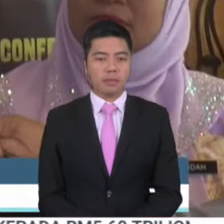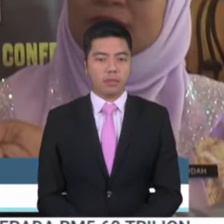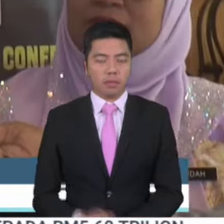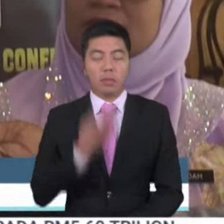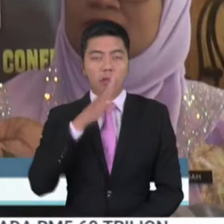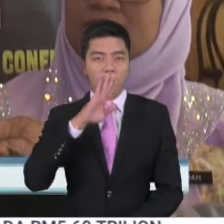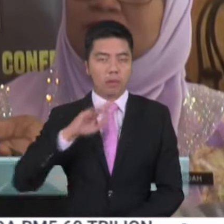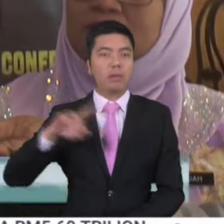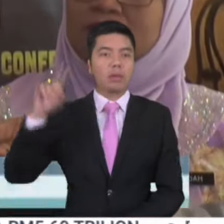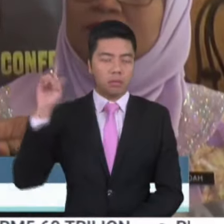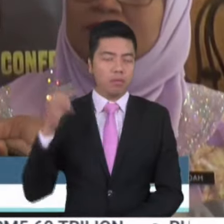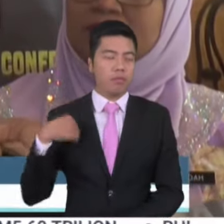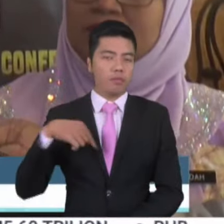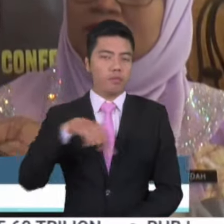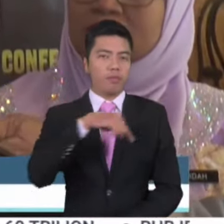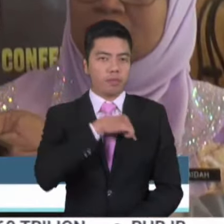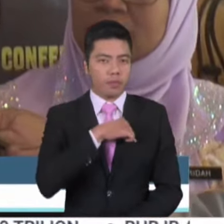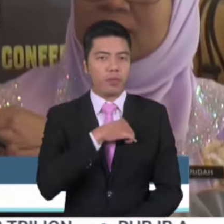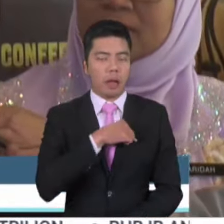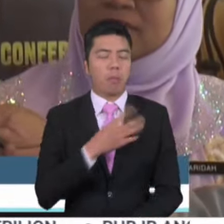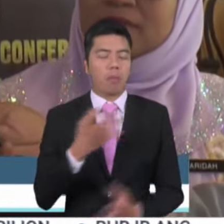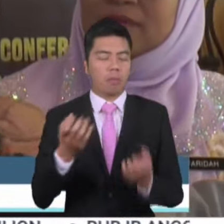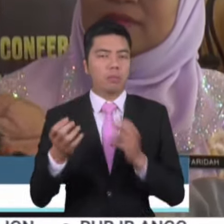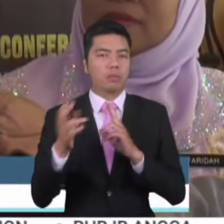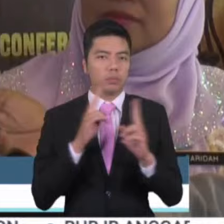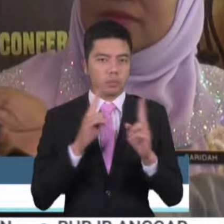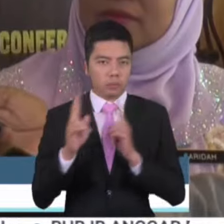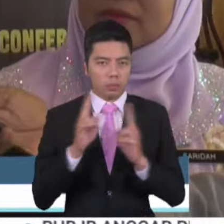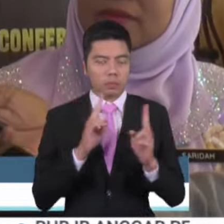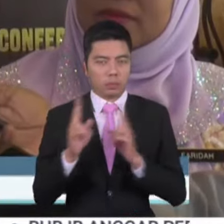Okay, alhamdulillah, kita ingin menyatakan